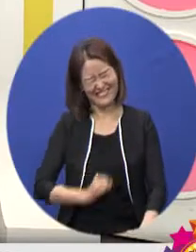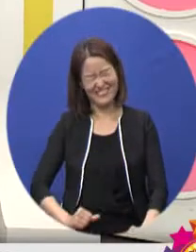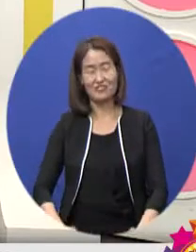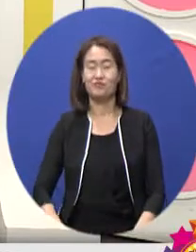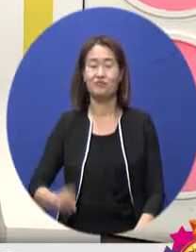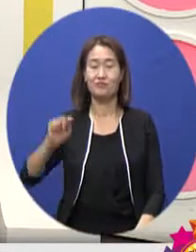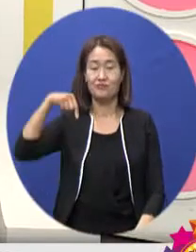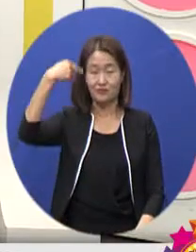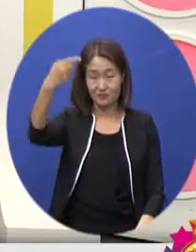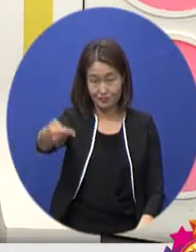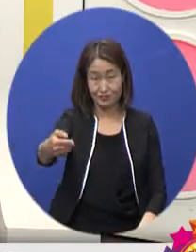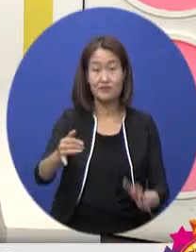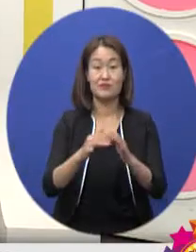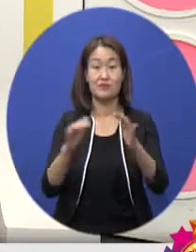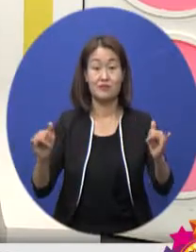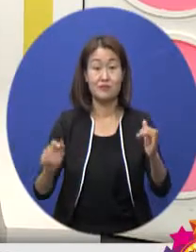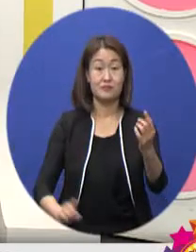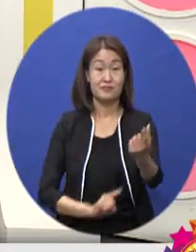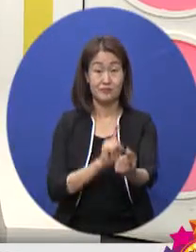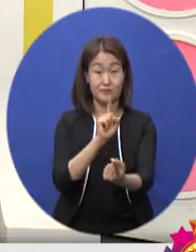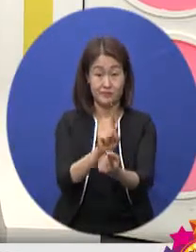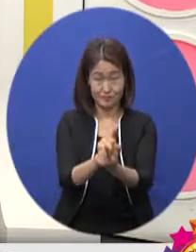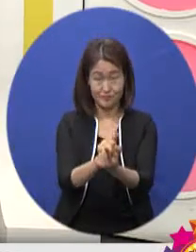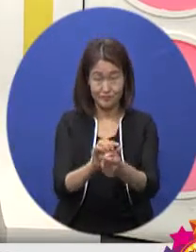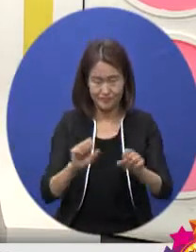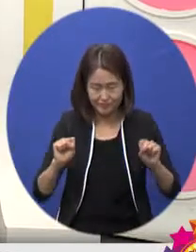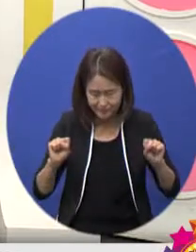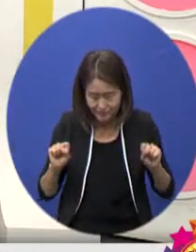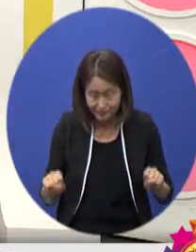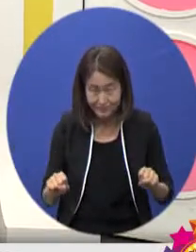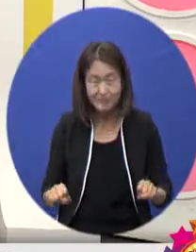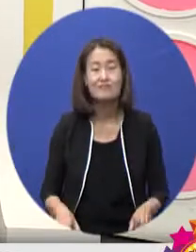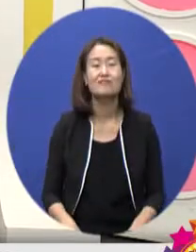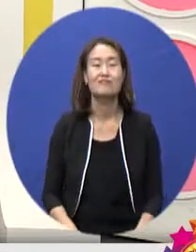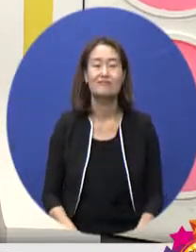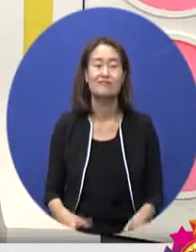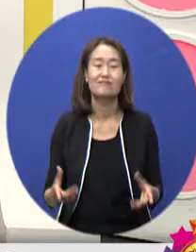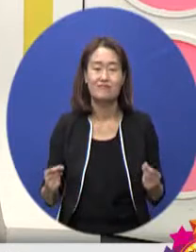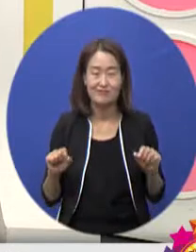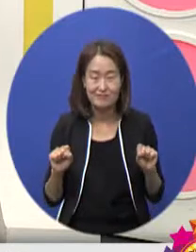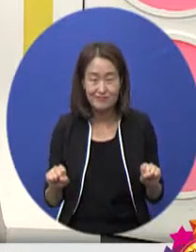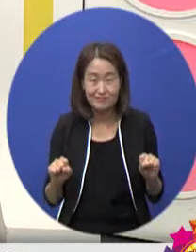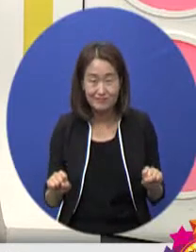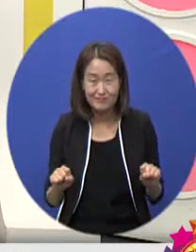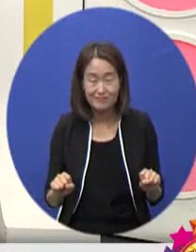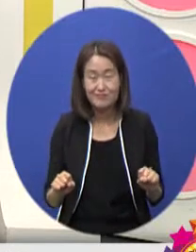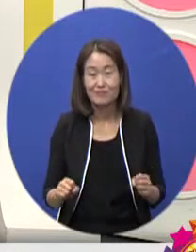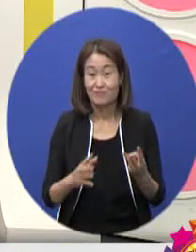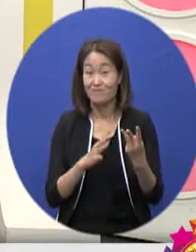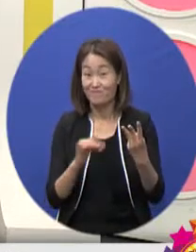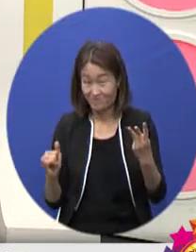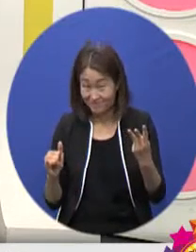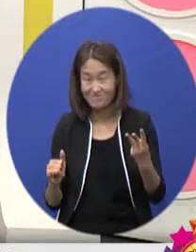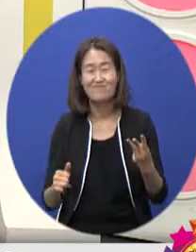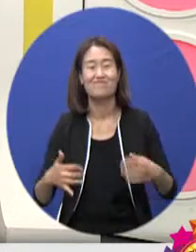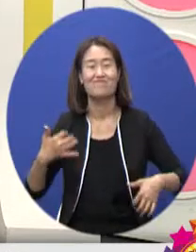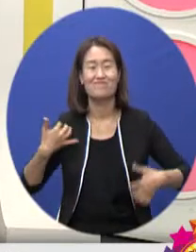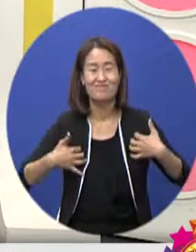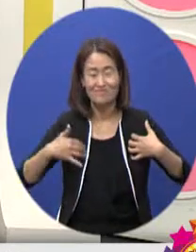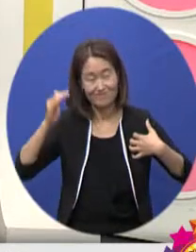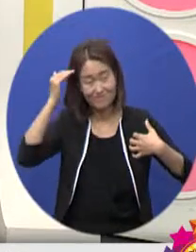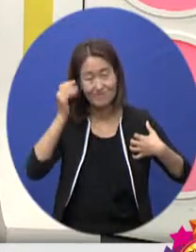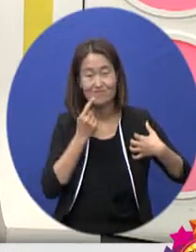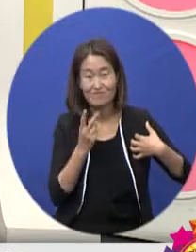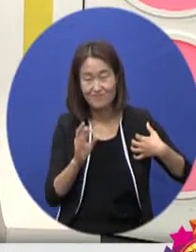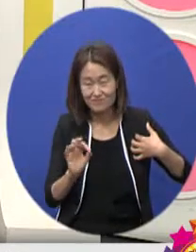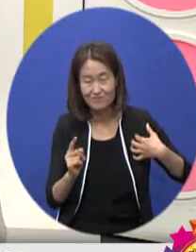네, 또 다음 참가자 만나 뵙겠습니다. 네, 안녕하세요. 안녕하세요, 세 분. 네,